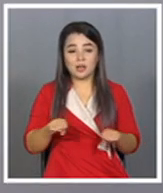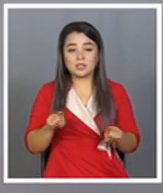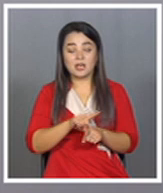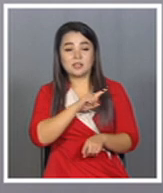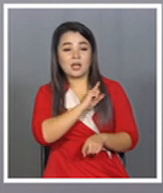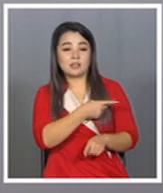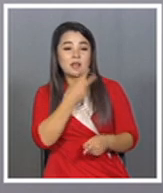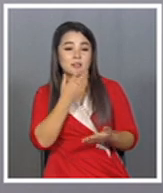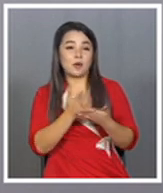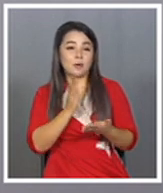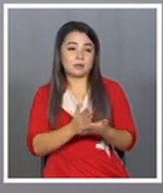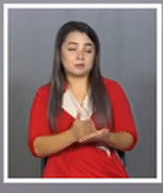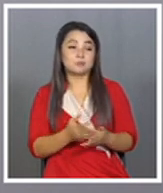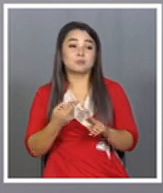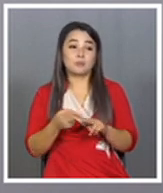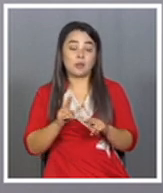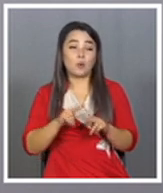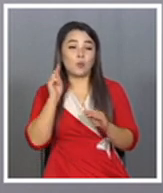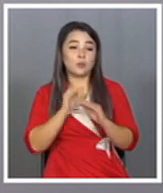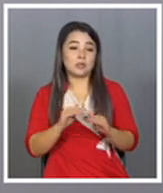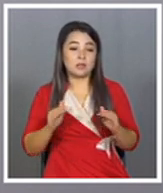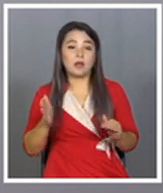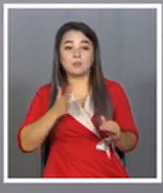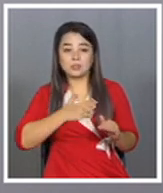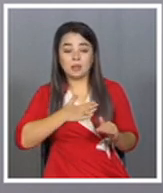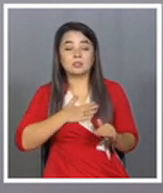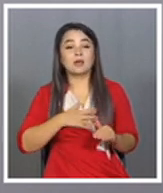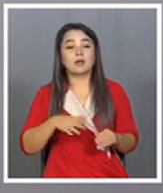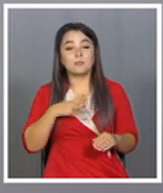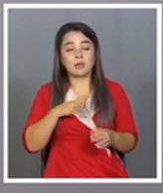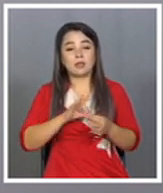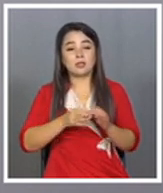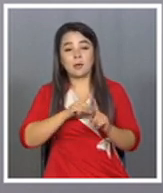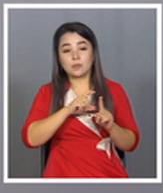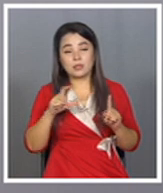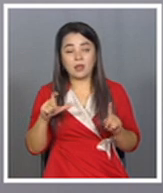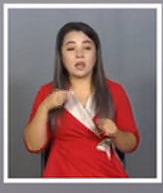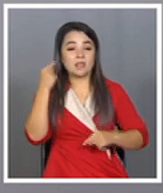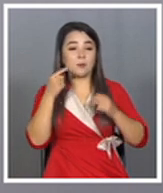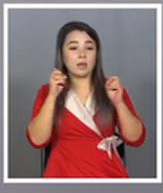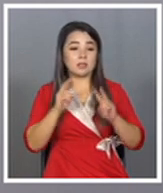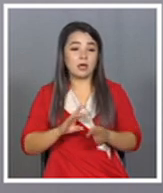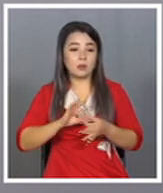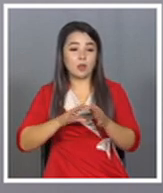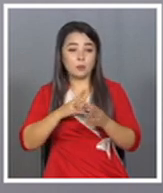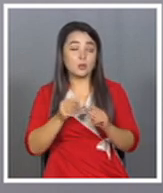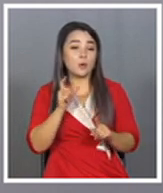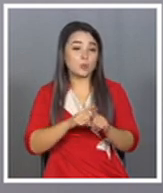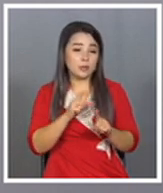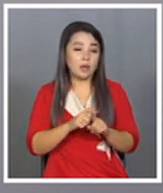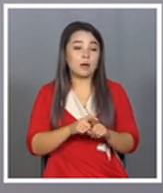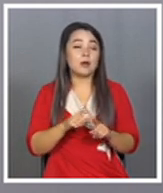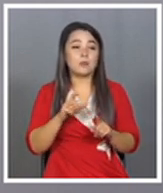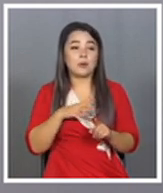мағына береді. Міне оқушылар, біз мәтінде экспрессивті эмоционалды сөздерді,